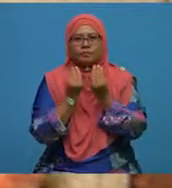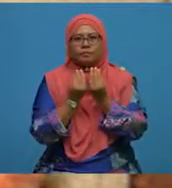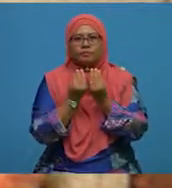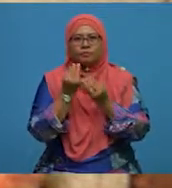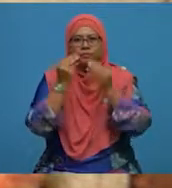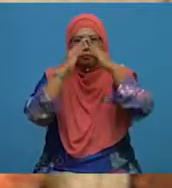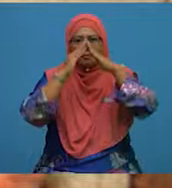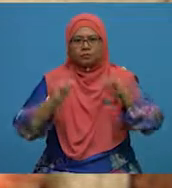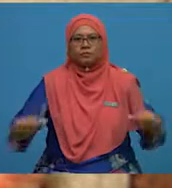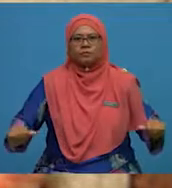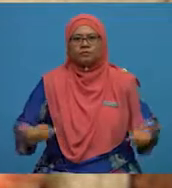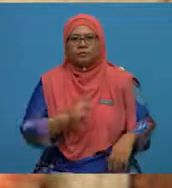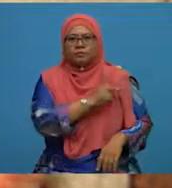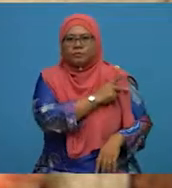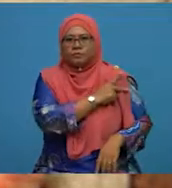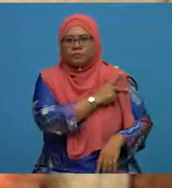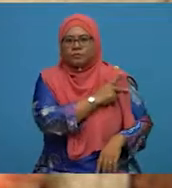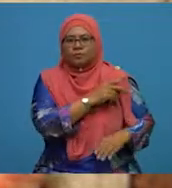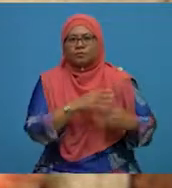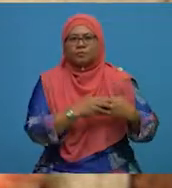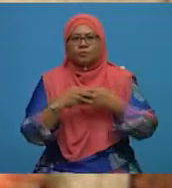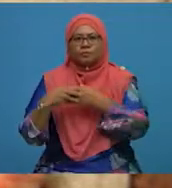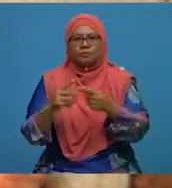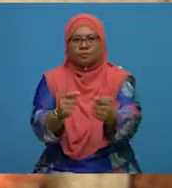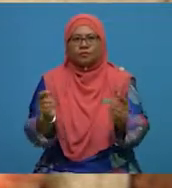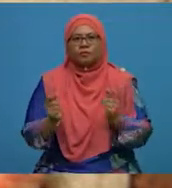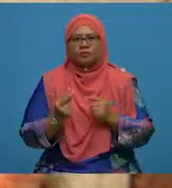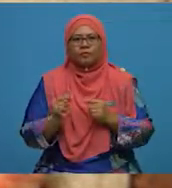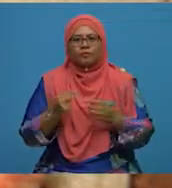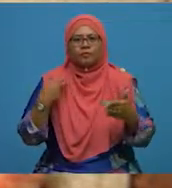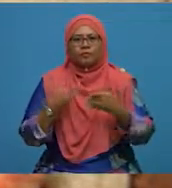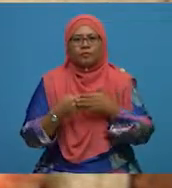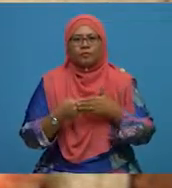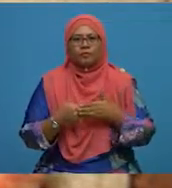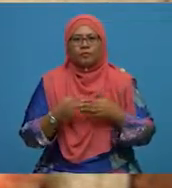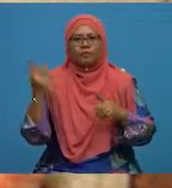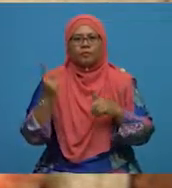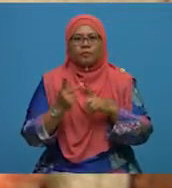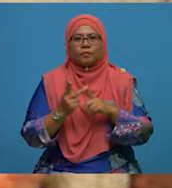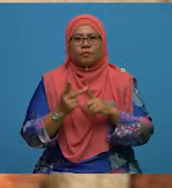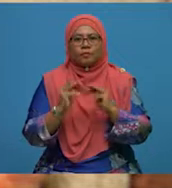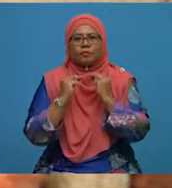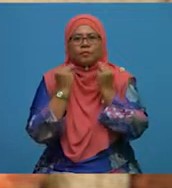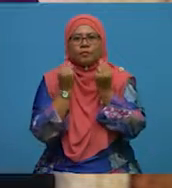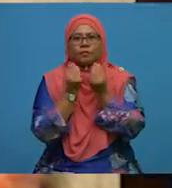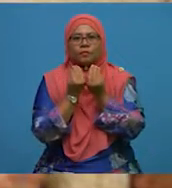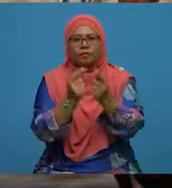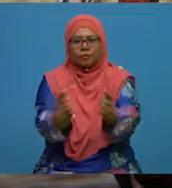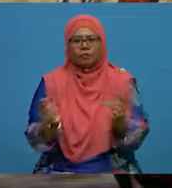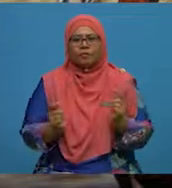yang diterajui oleh pemimpin tempatan hingga kepada masyarakat